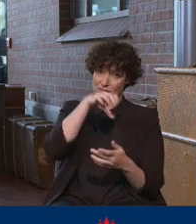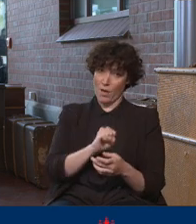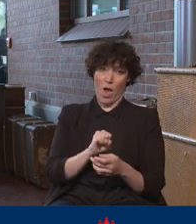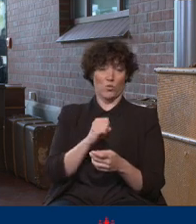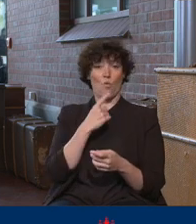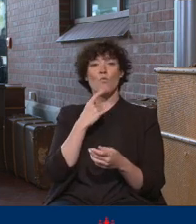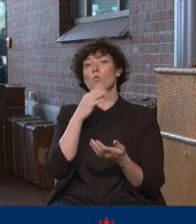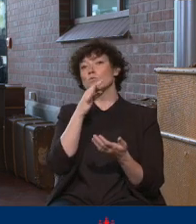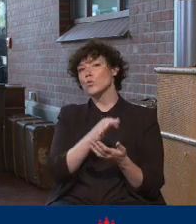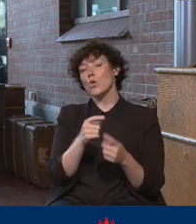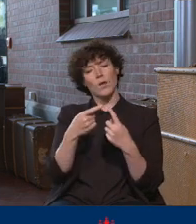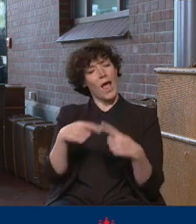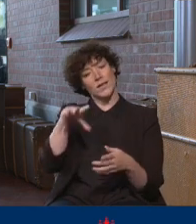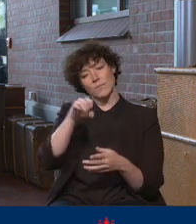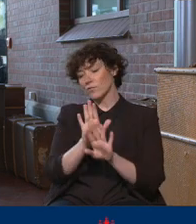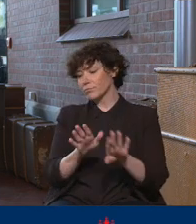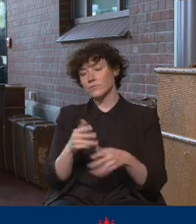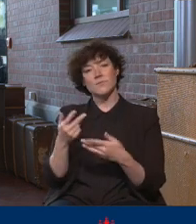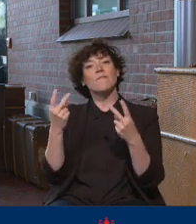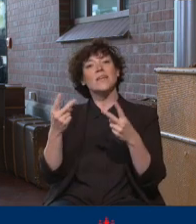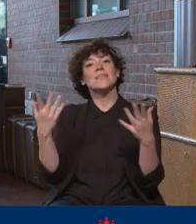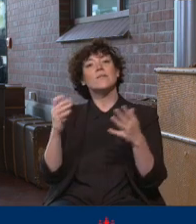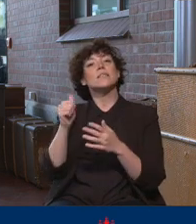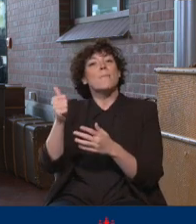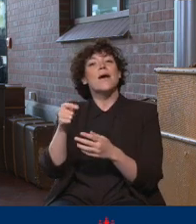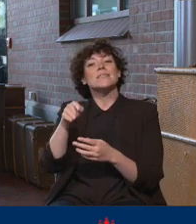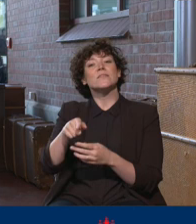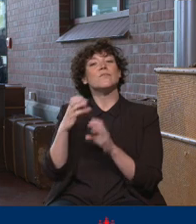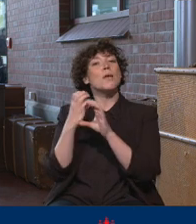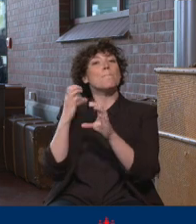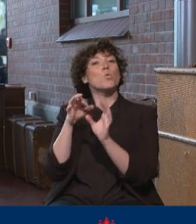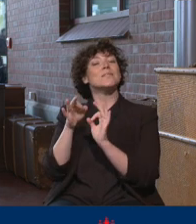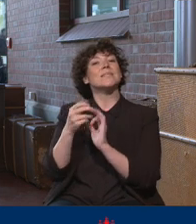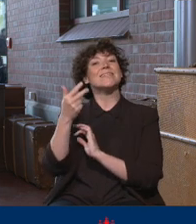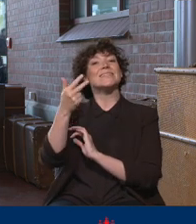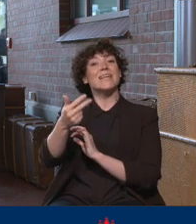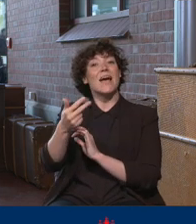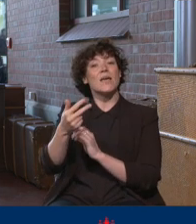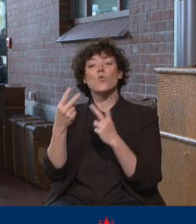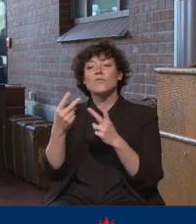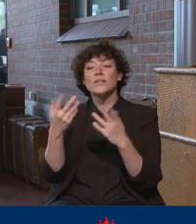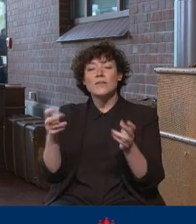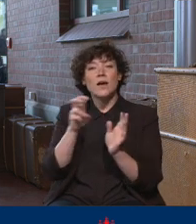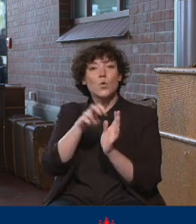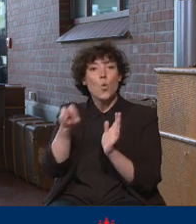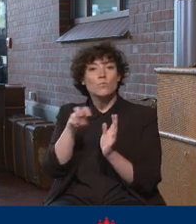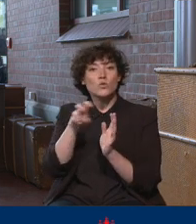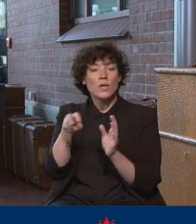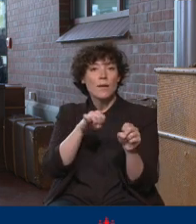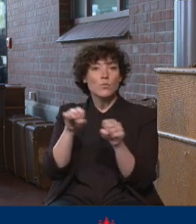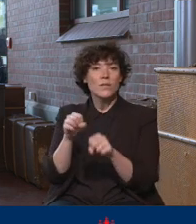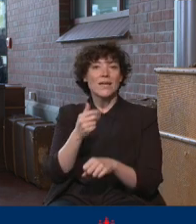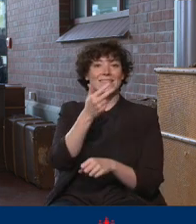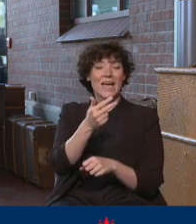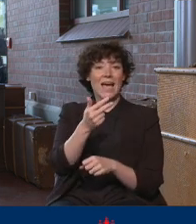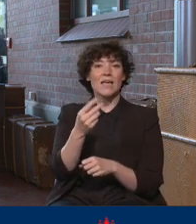die lebensader ist die buslinie 3 und wichtig ist dass die umsteigemöglichkeiten zwischen den bussen 334